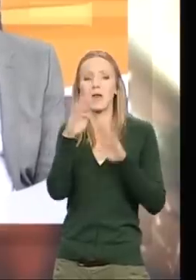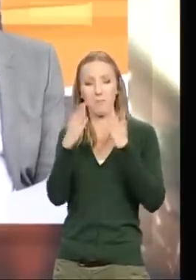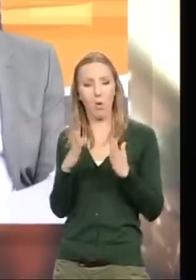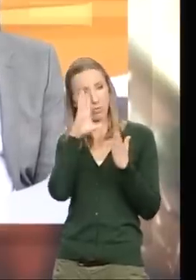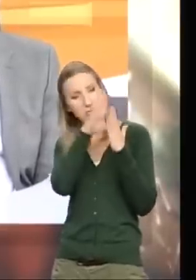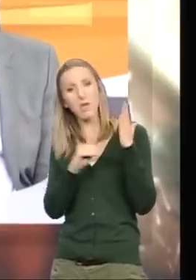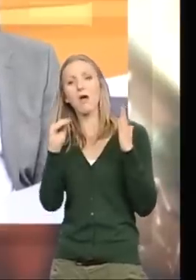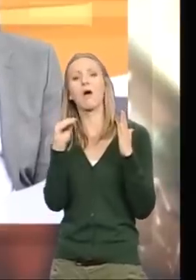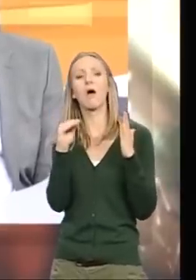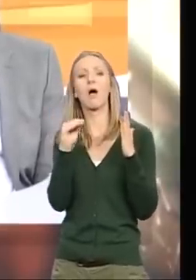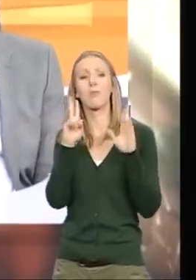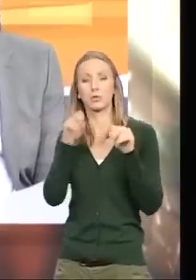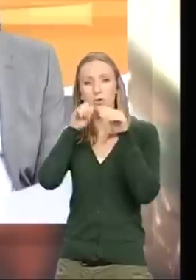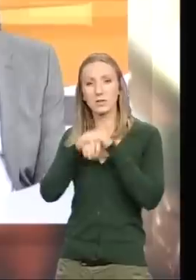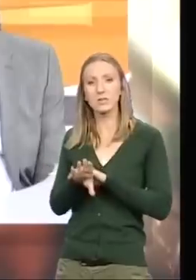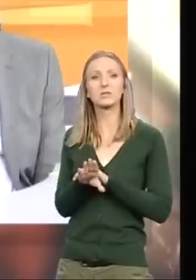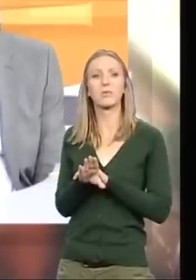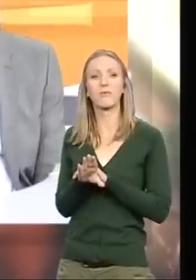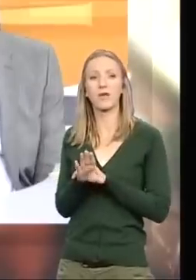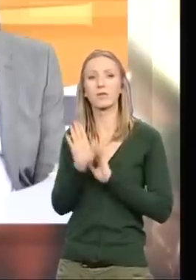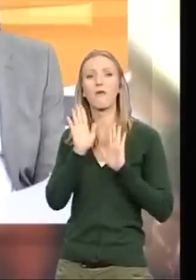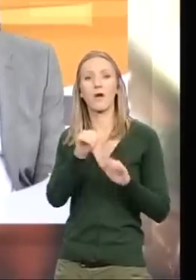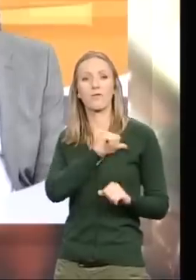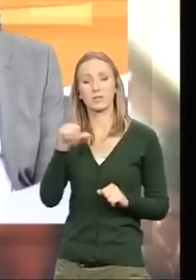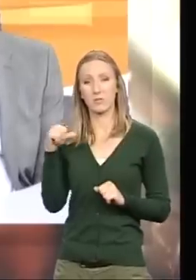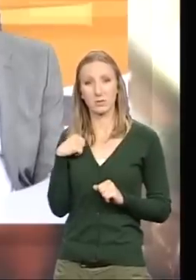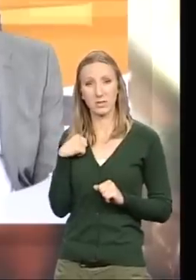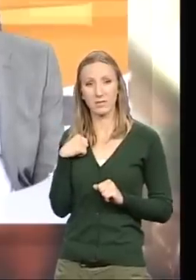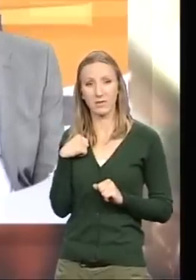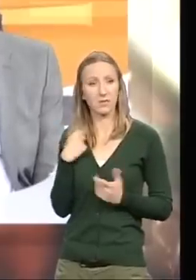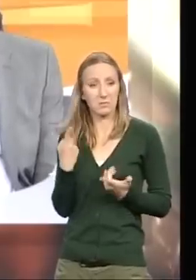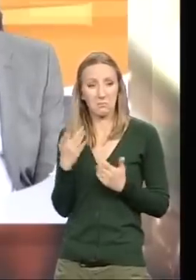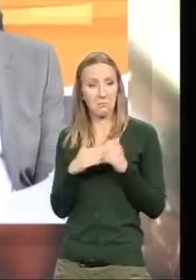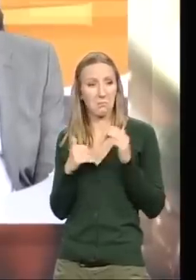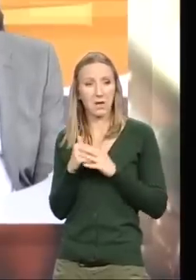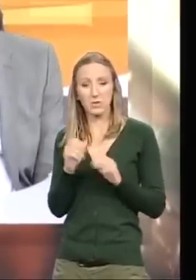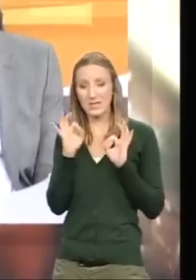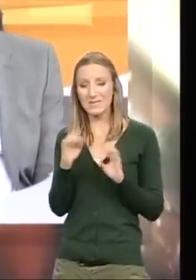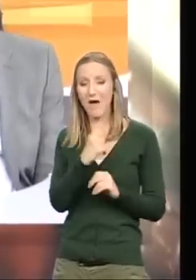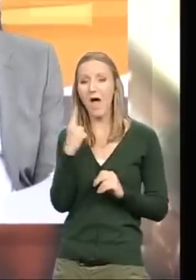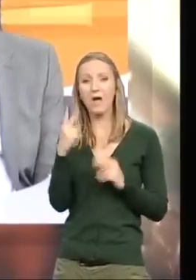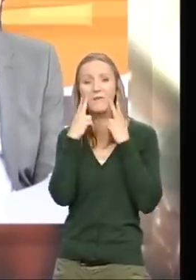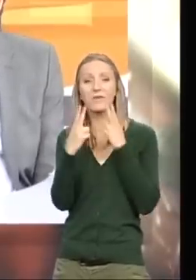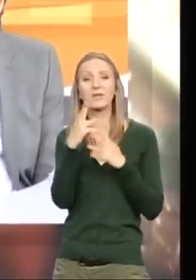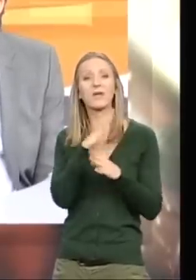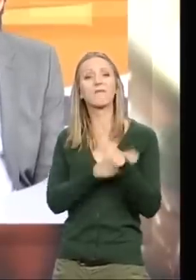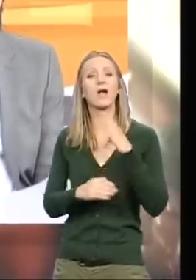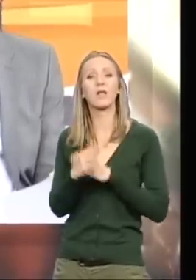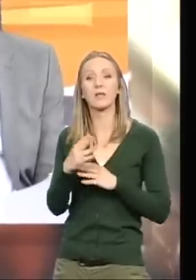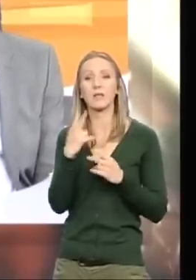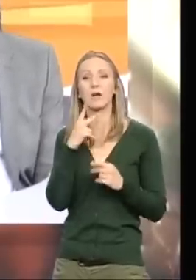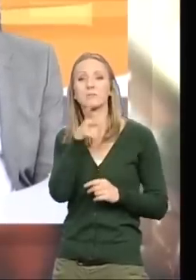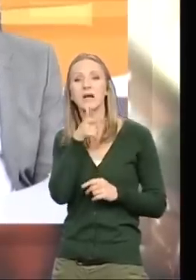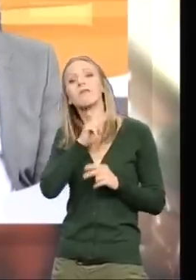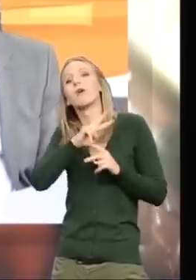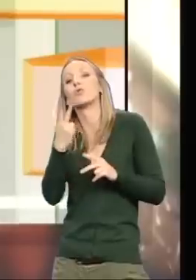je moguće sprovesti ovakvo samosteljivanje, jer praktično svaki vidi invaliditetak zahteva neki drugi